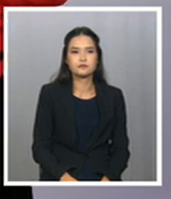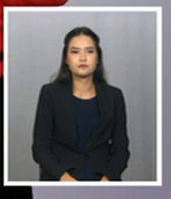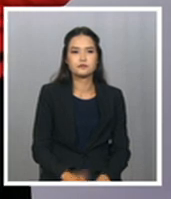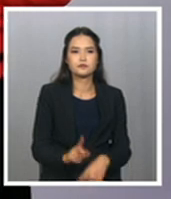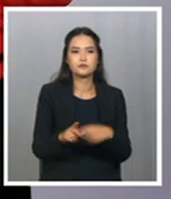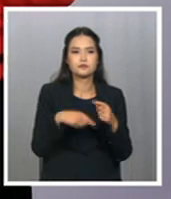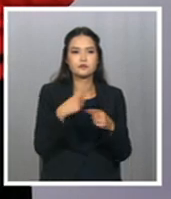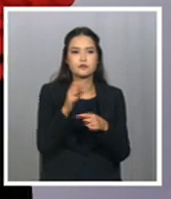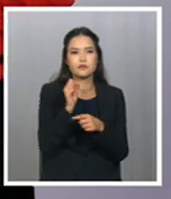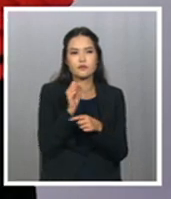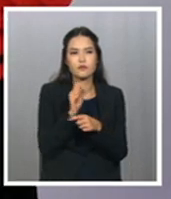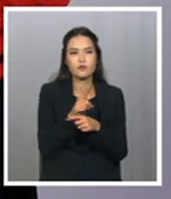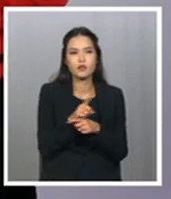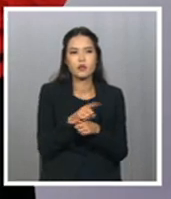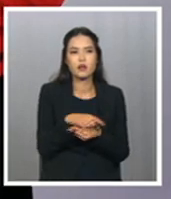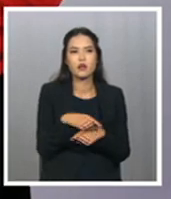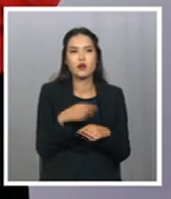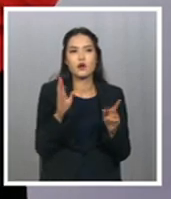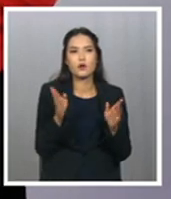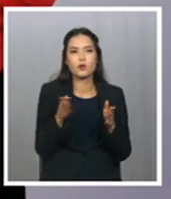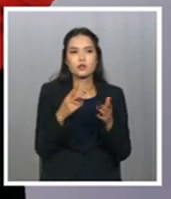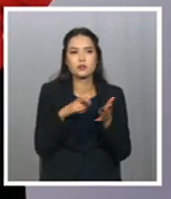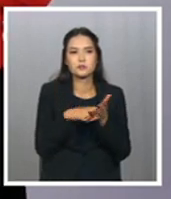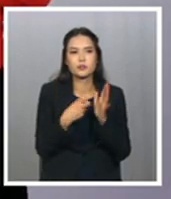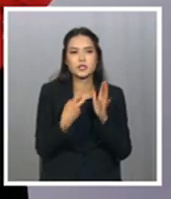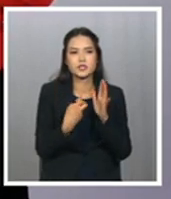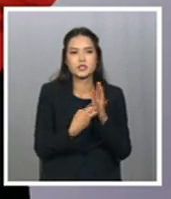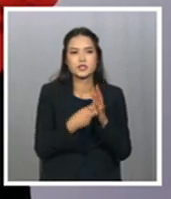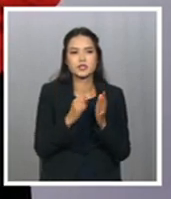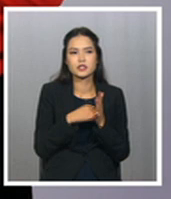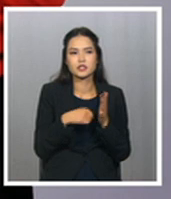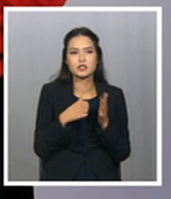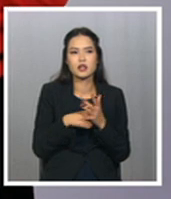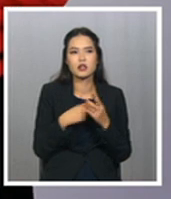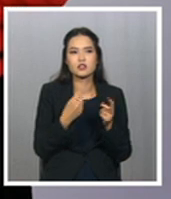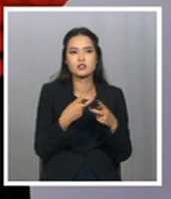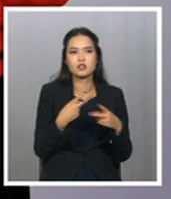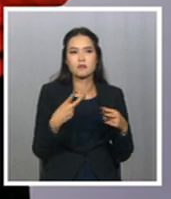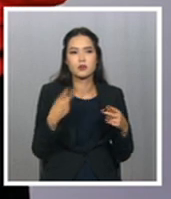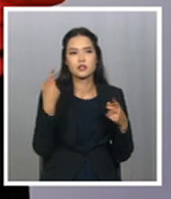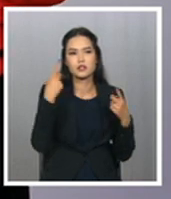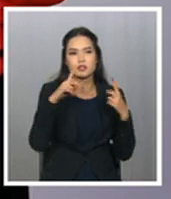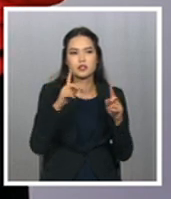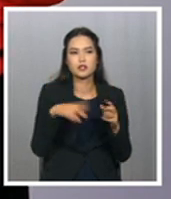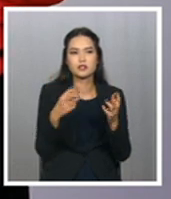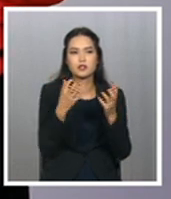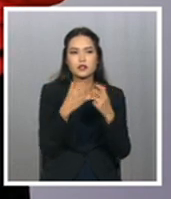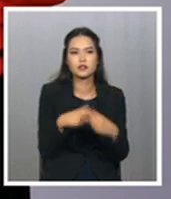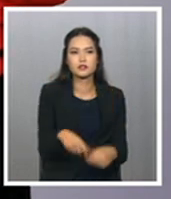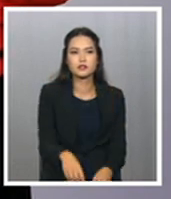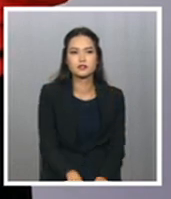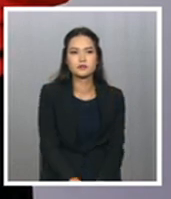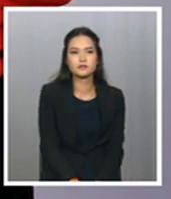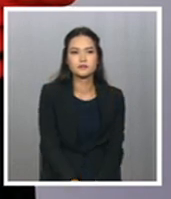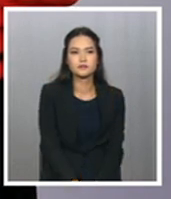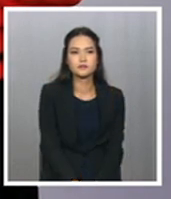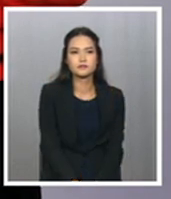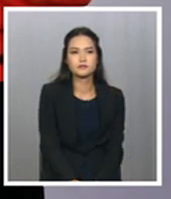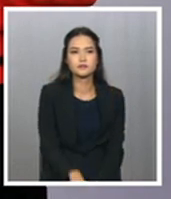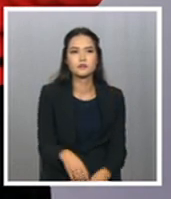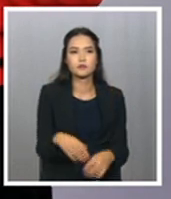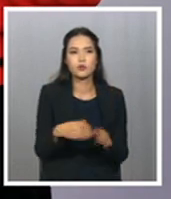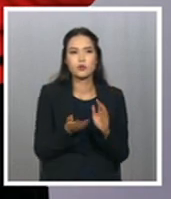Келесі тапсырмада сіздер көтерілген мәселелер негізінде шығарманың идеясын анықтайтын боласыздар.